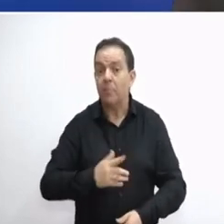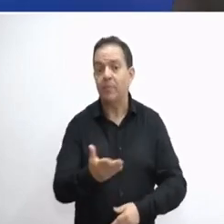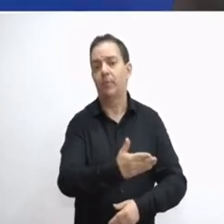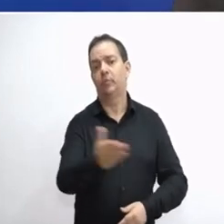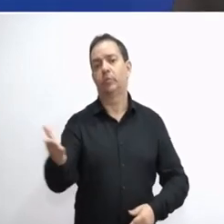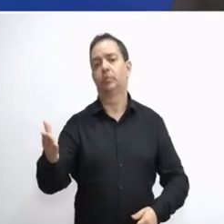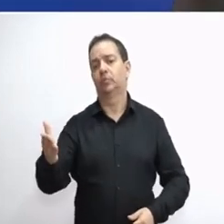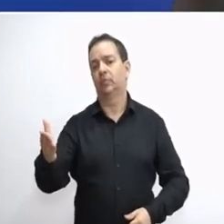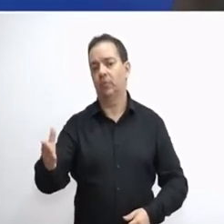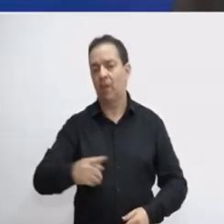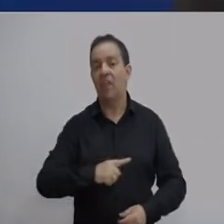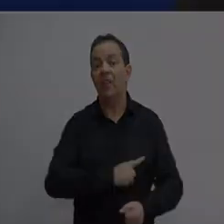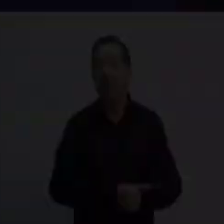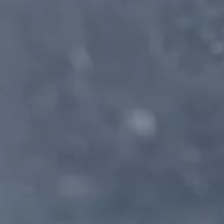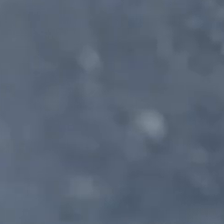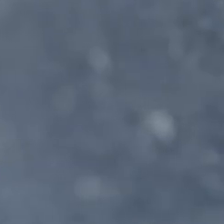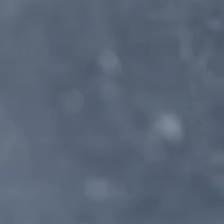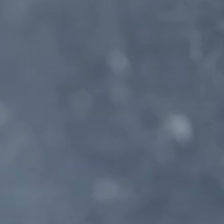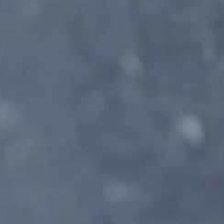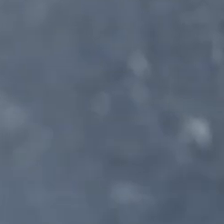περιμένουμε. Δύναμη φως σε όλους.